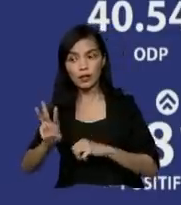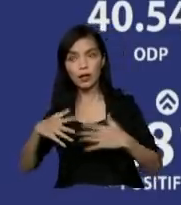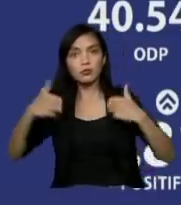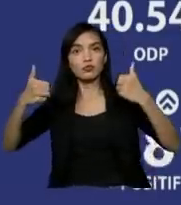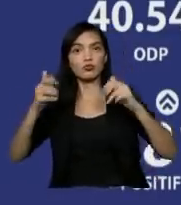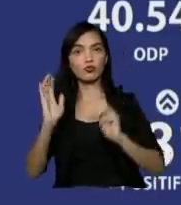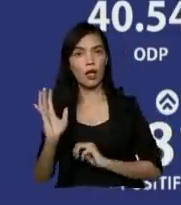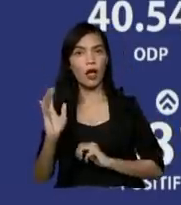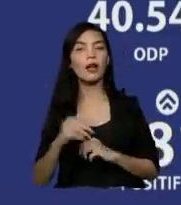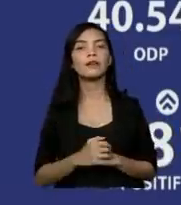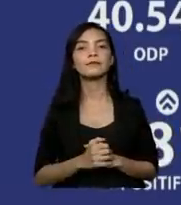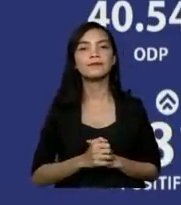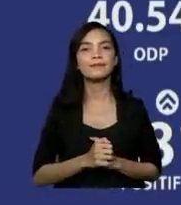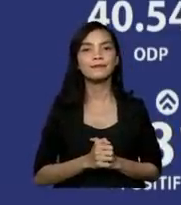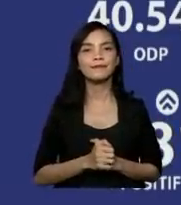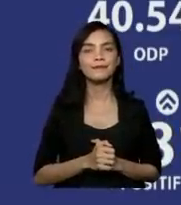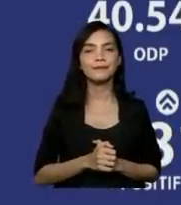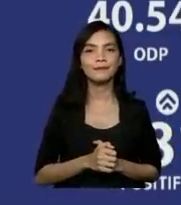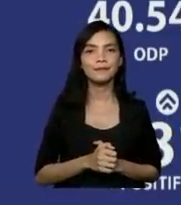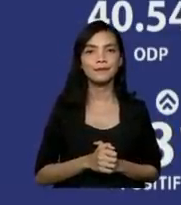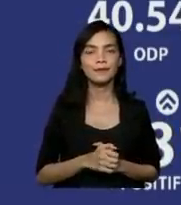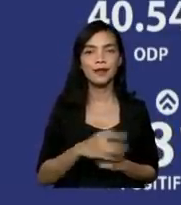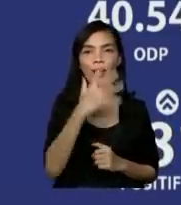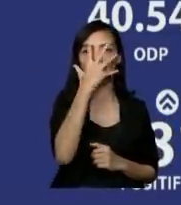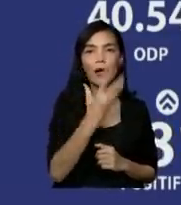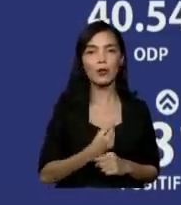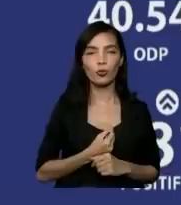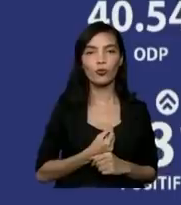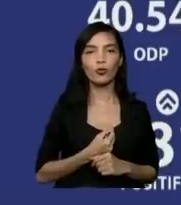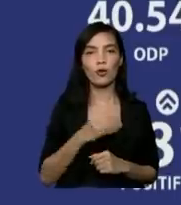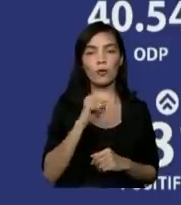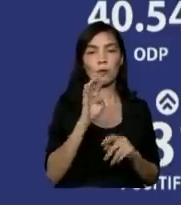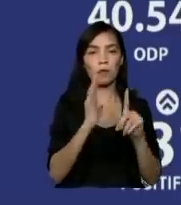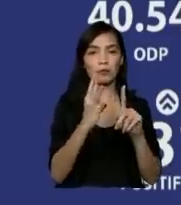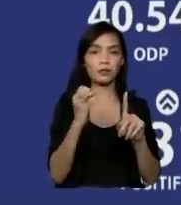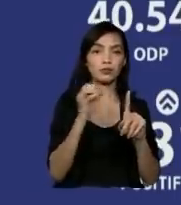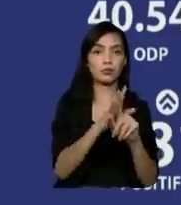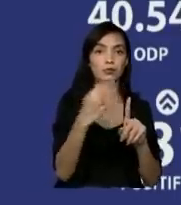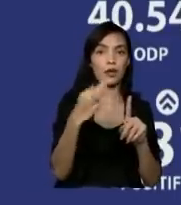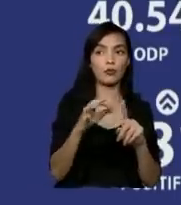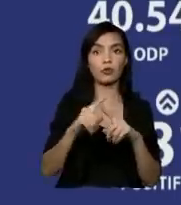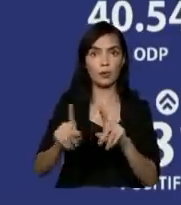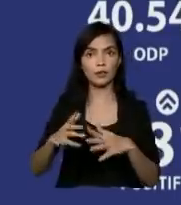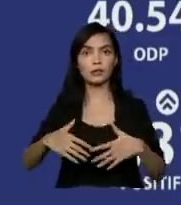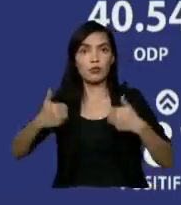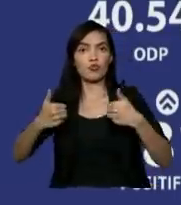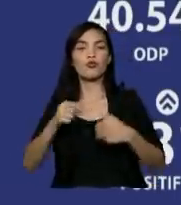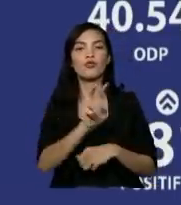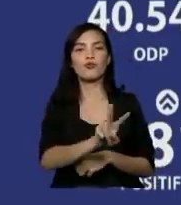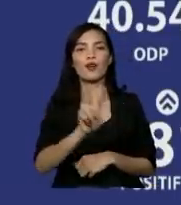kasus sembuh kemudian Maluku dari 14 kasus baru 22